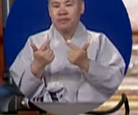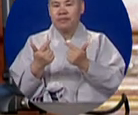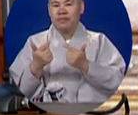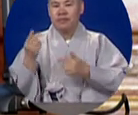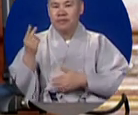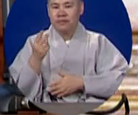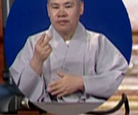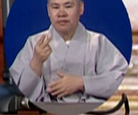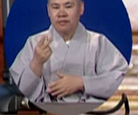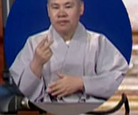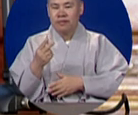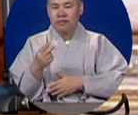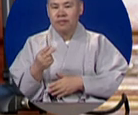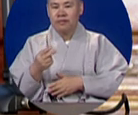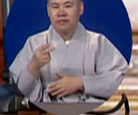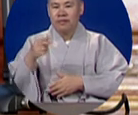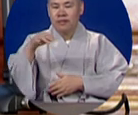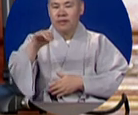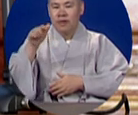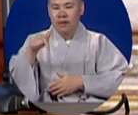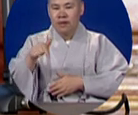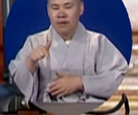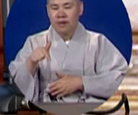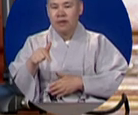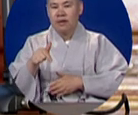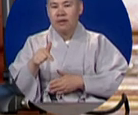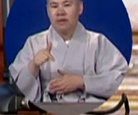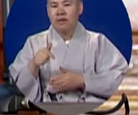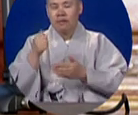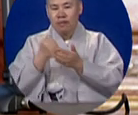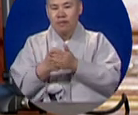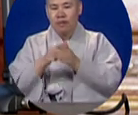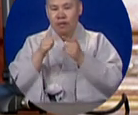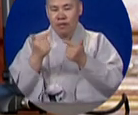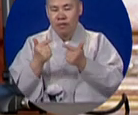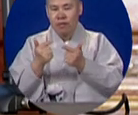또 세계 국한되어 있는 것도 아니고 그런 것까지 합하면